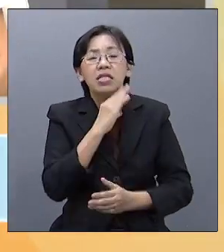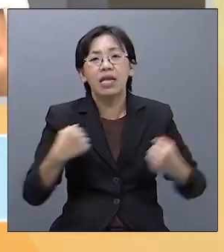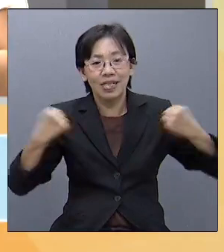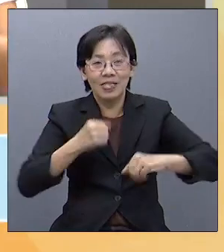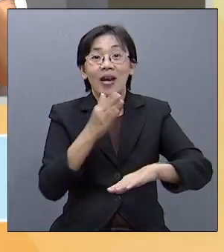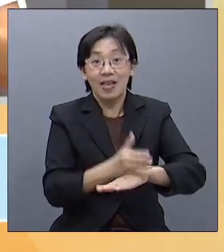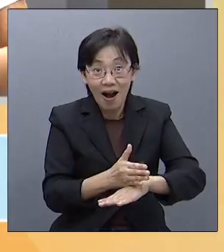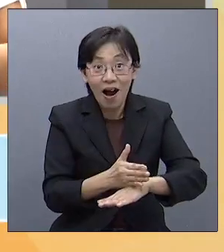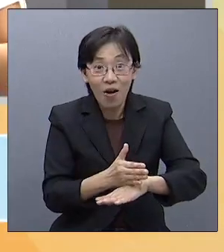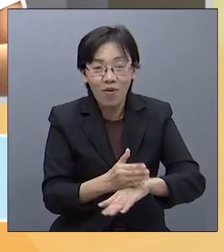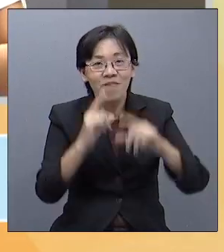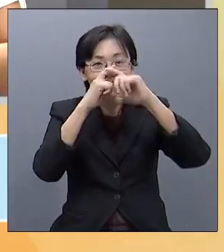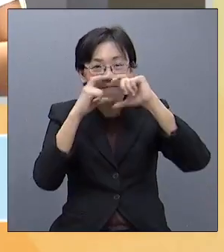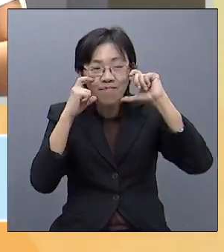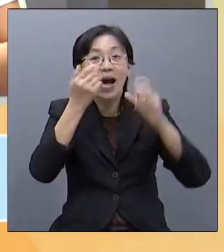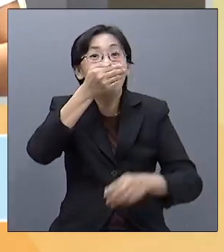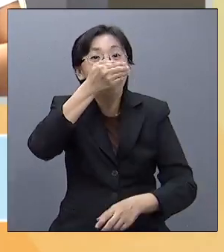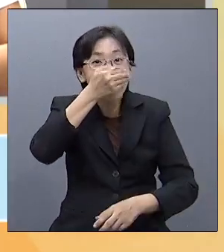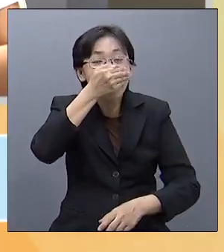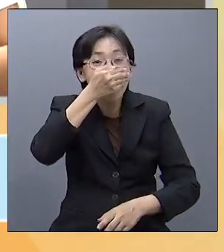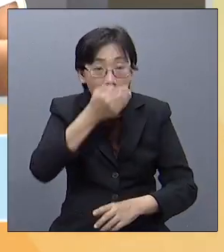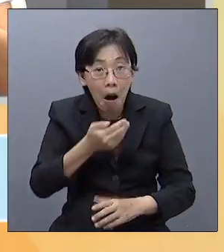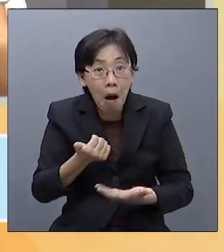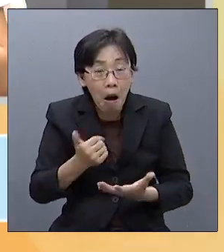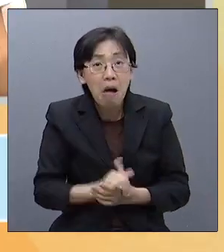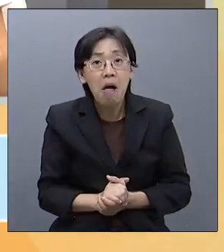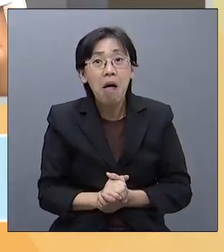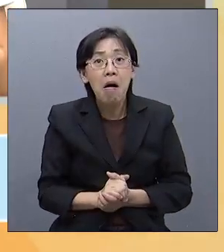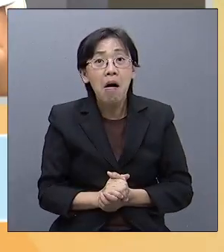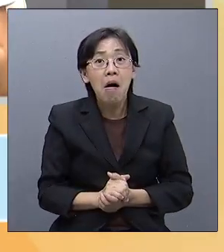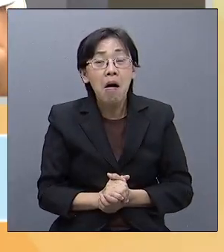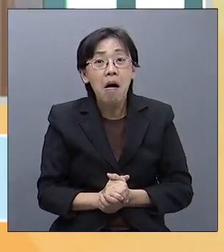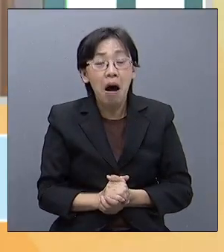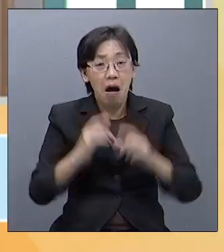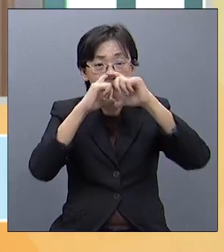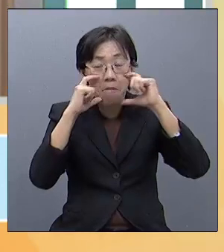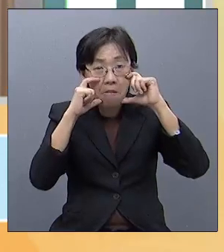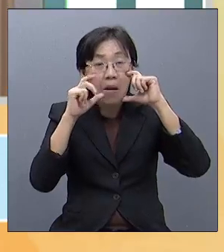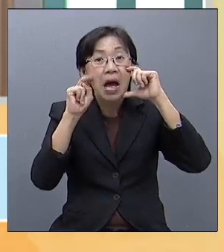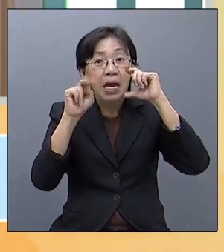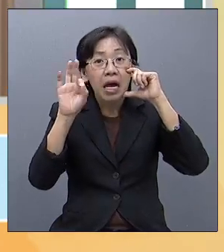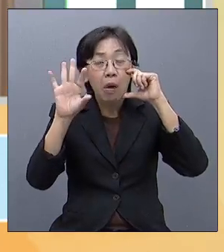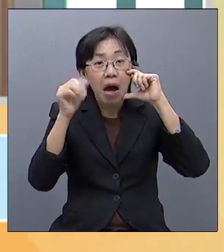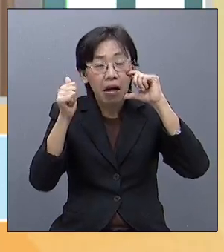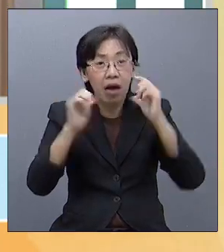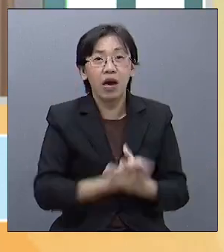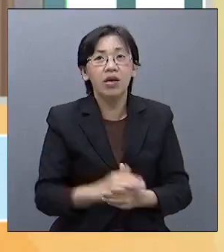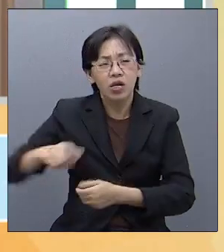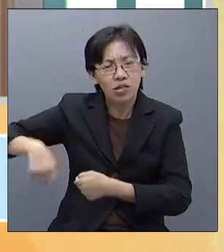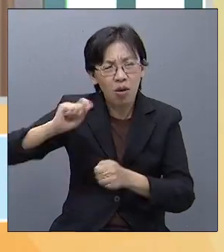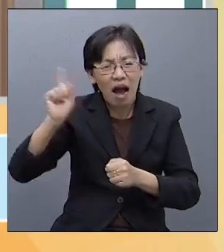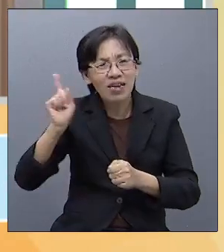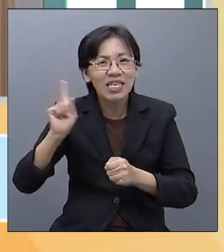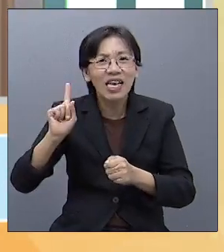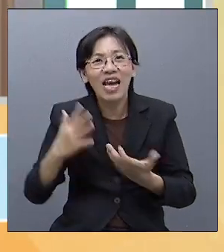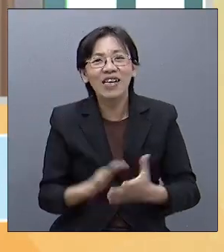ช่วยไหม แล้วเราก็ใส่หน้ากากอนามัยด้วย มันจะพับเยอะไปเปล่าอ่ะ N95 ก็ได ้แต่สงกรานต์เนี่ยคือเราต้องไปเขาเรียกว่าโชว์ความ